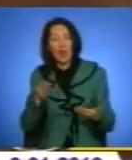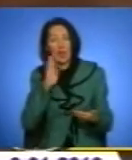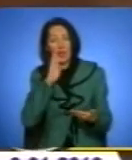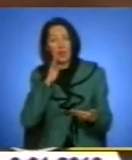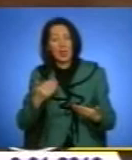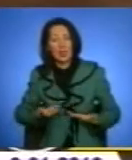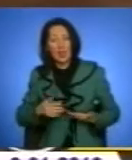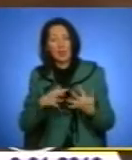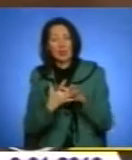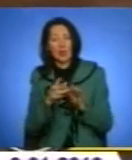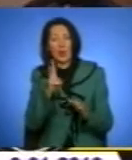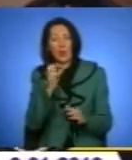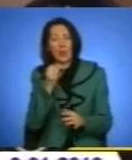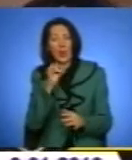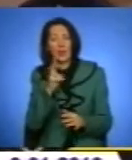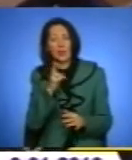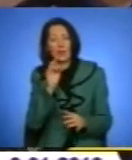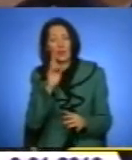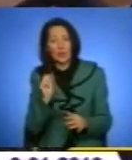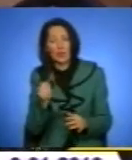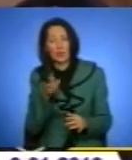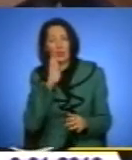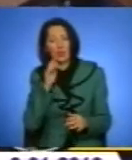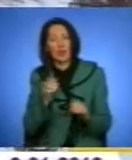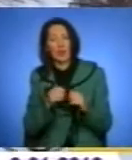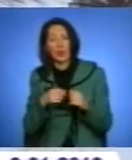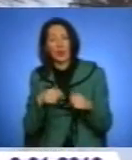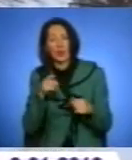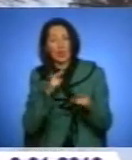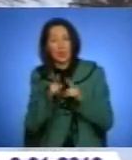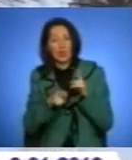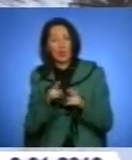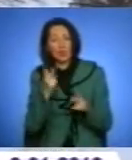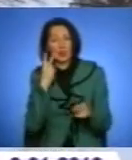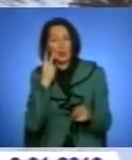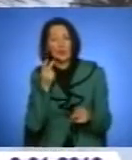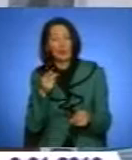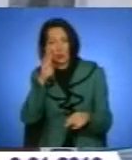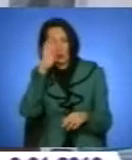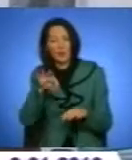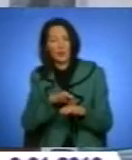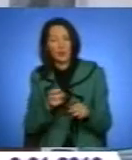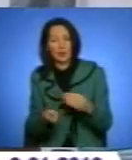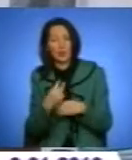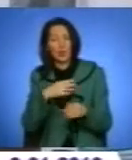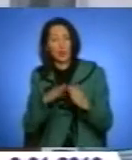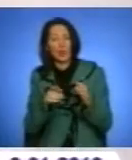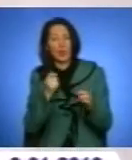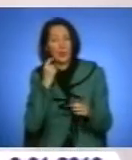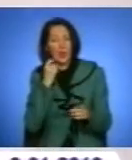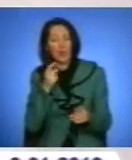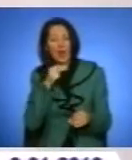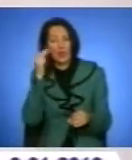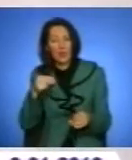Жінка бідкалася, що її чоловік постійно приходить додому п'яним. А винні у цьому двоє односельчан, що у власному помешканні